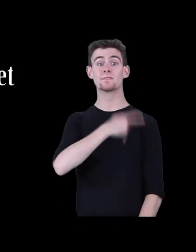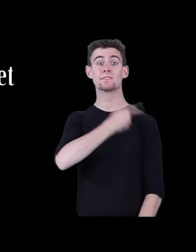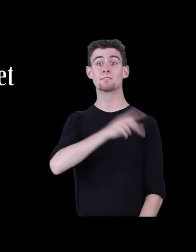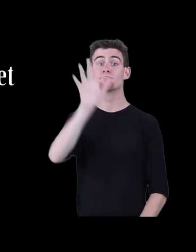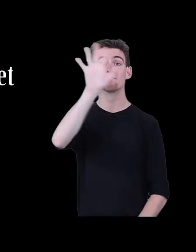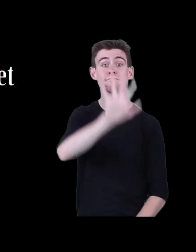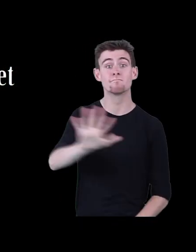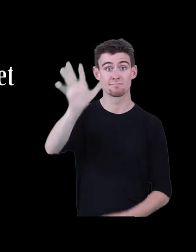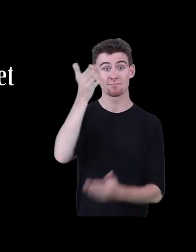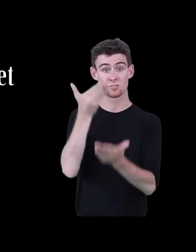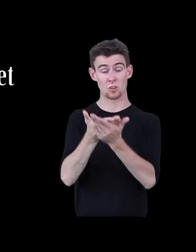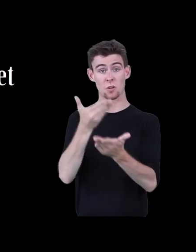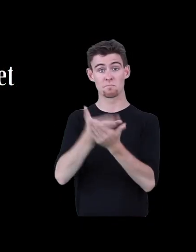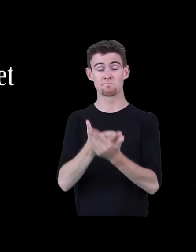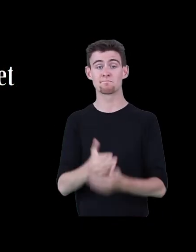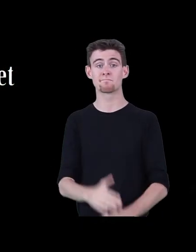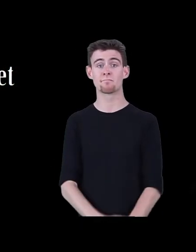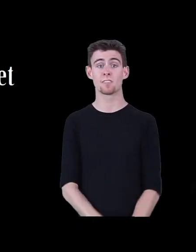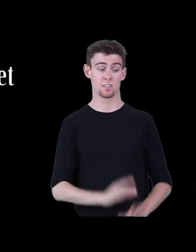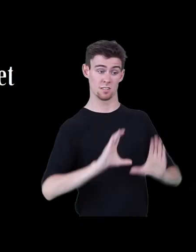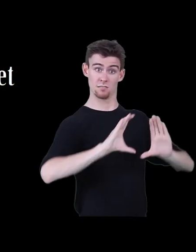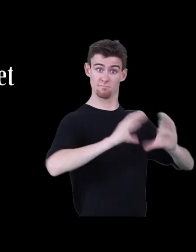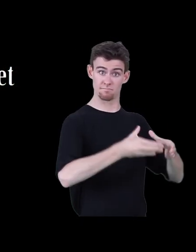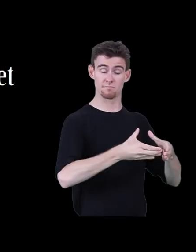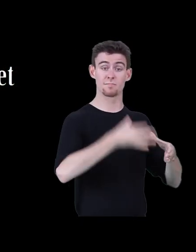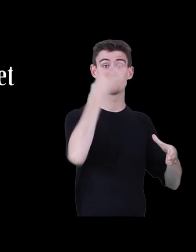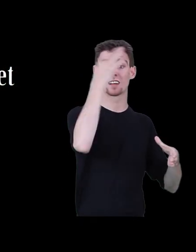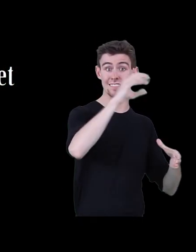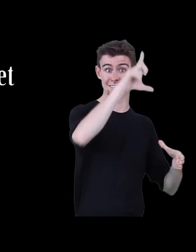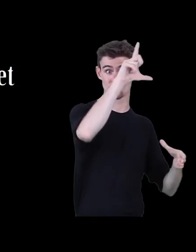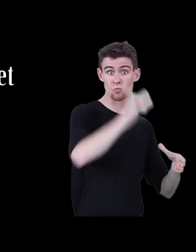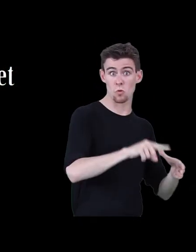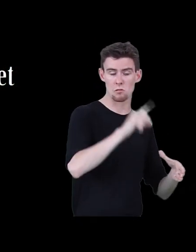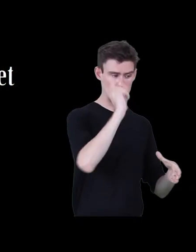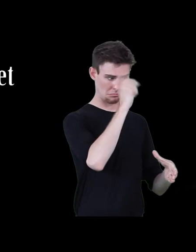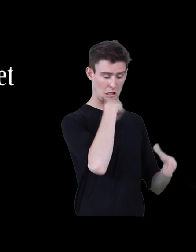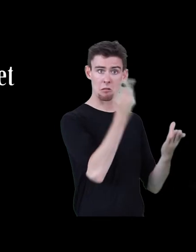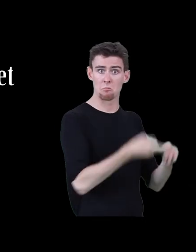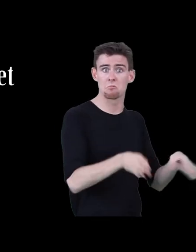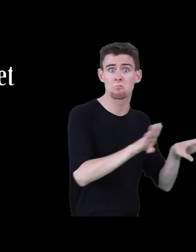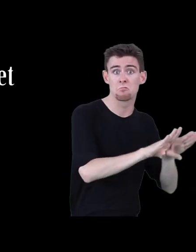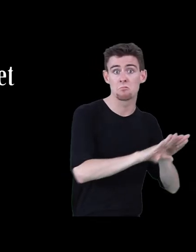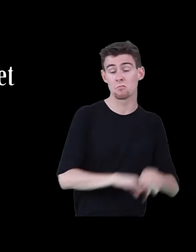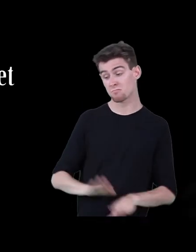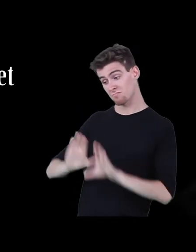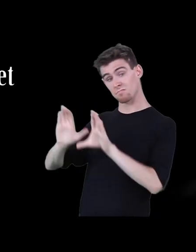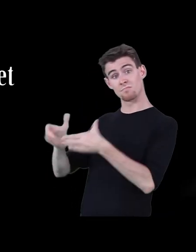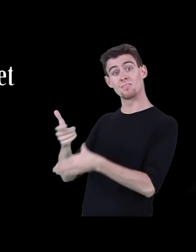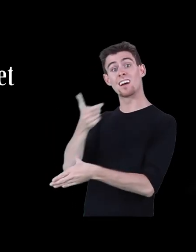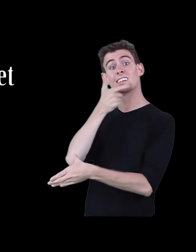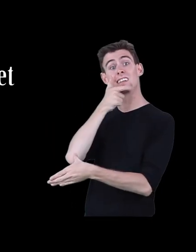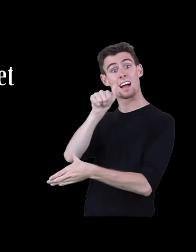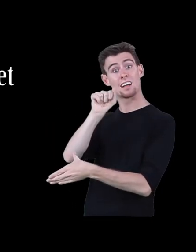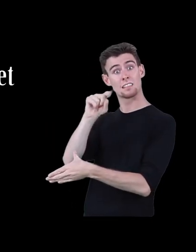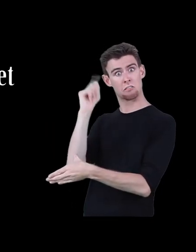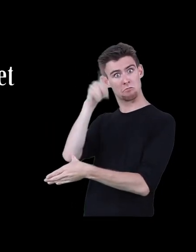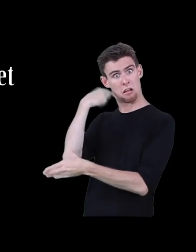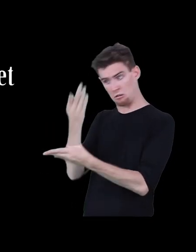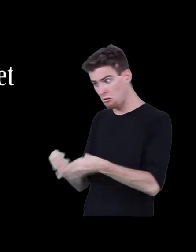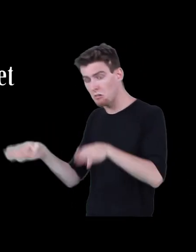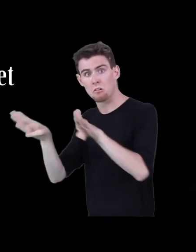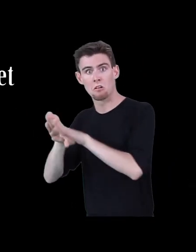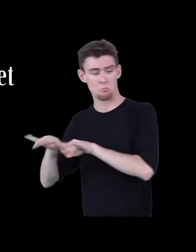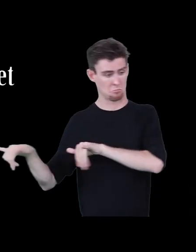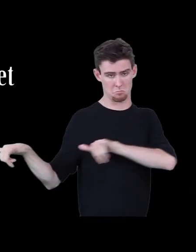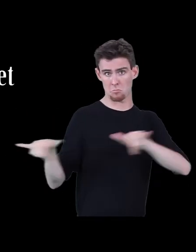Mais face à la possibilité de fermeture de toutes les écoles provinciales pour les sourds, la communauté francophone